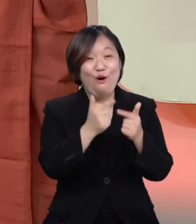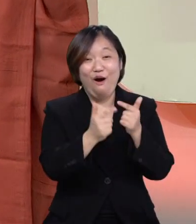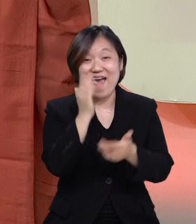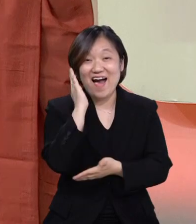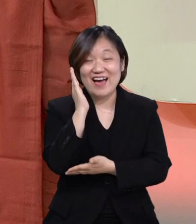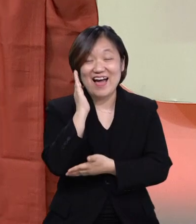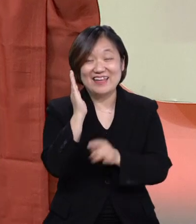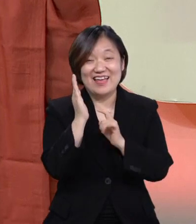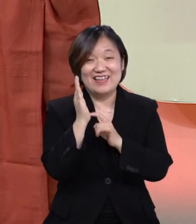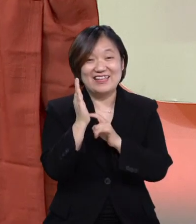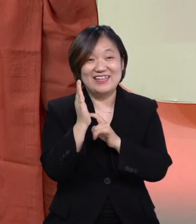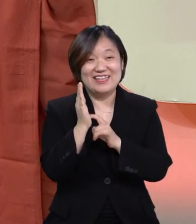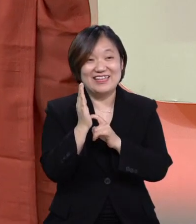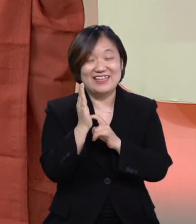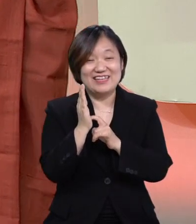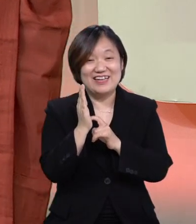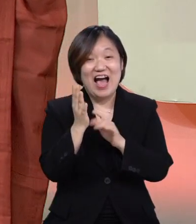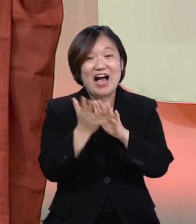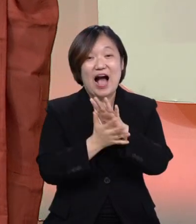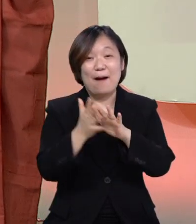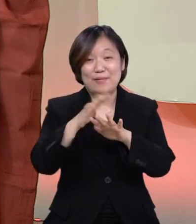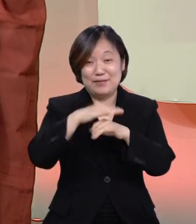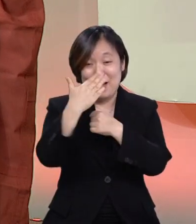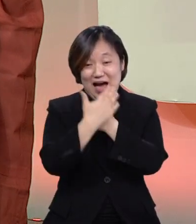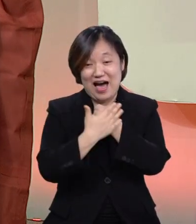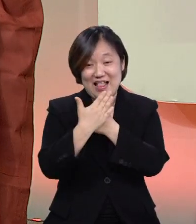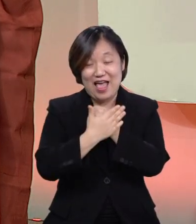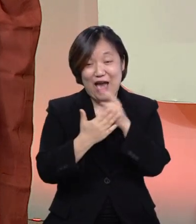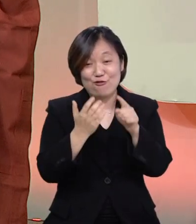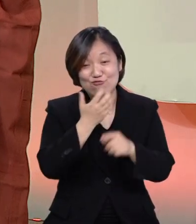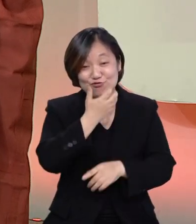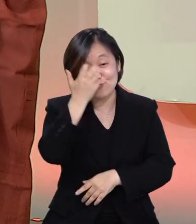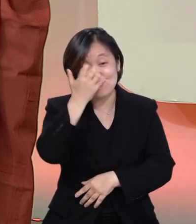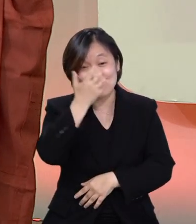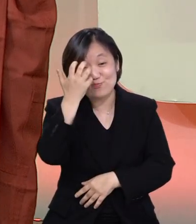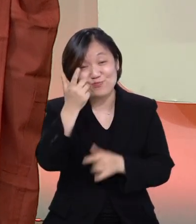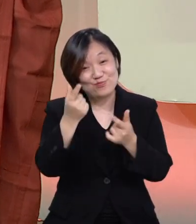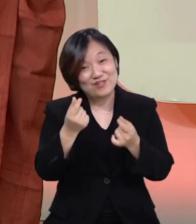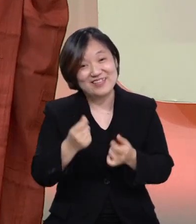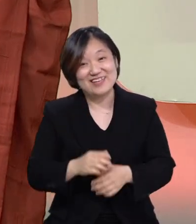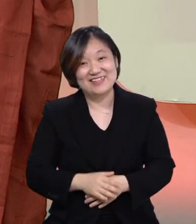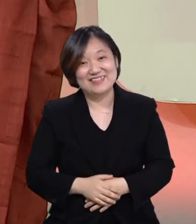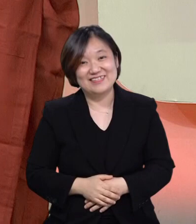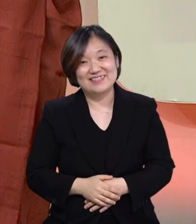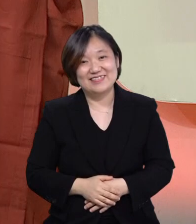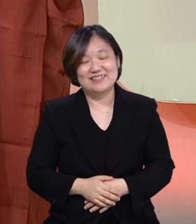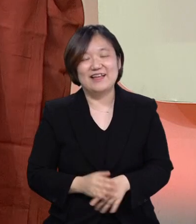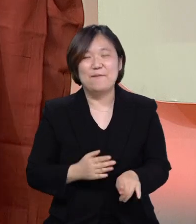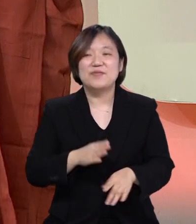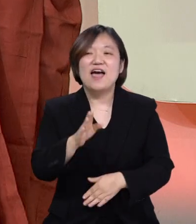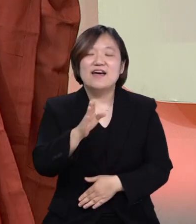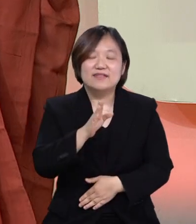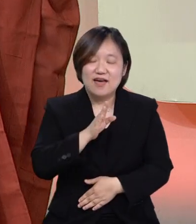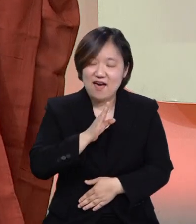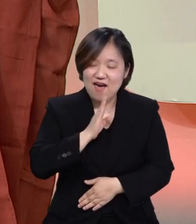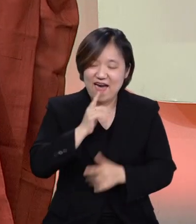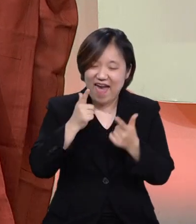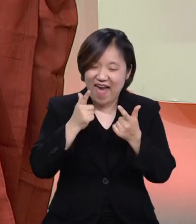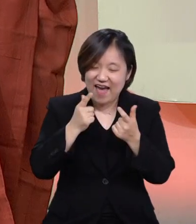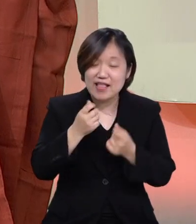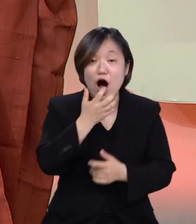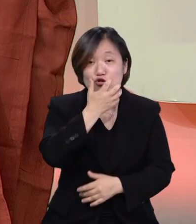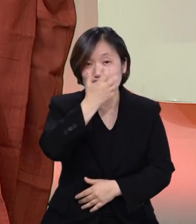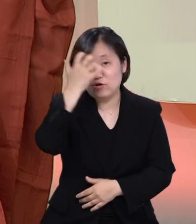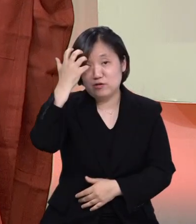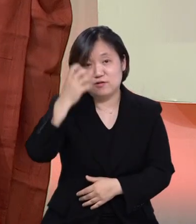항상 기도가피 얘기할 때마다 꿈나무가 나 이제 꿈 얘기가 나오죠 예 자 그런데 생생한 꿈을 꿨는데 100일